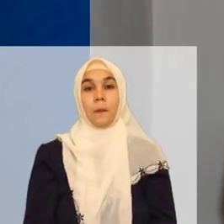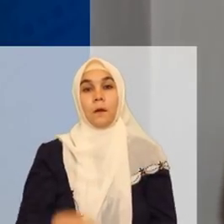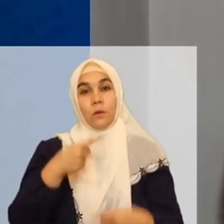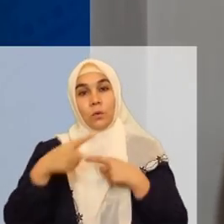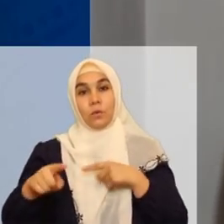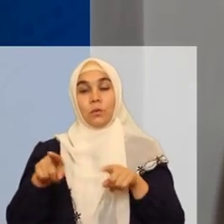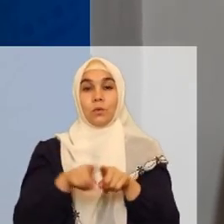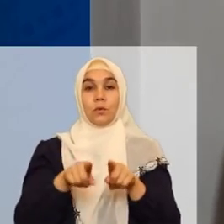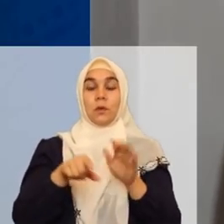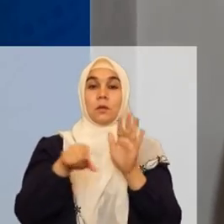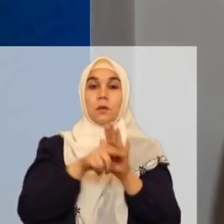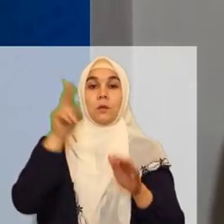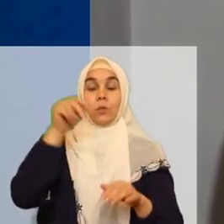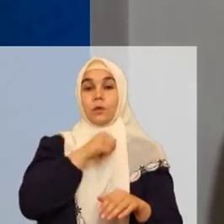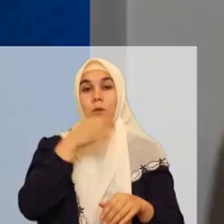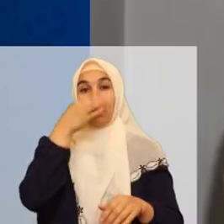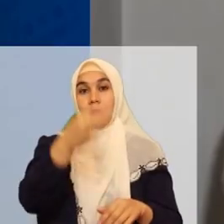Boshqa bir oyatda Alloh taolo aytadi: